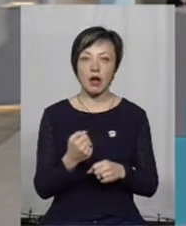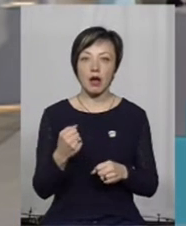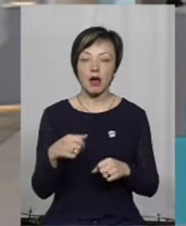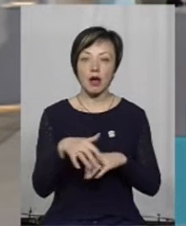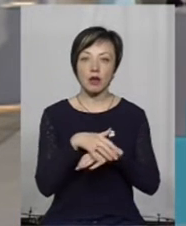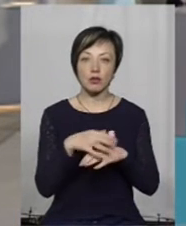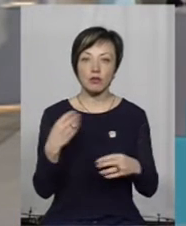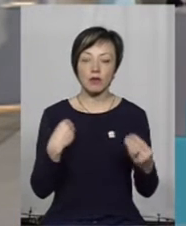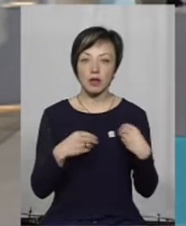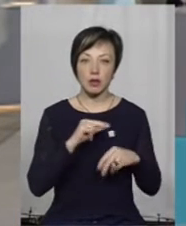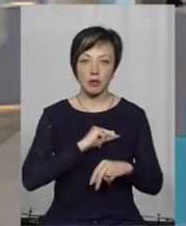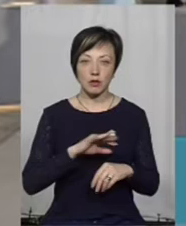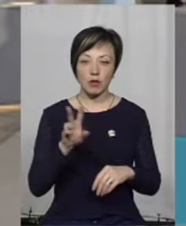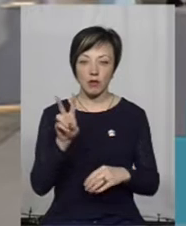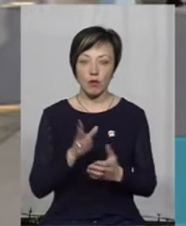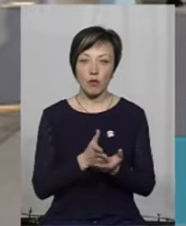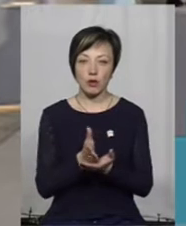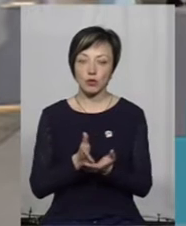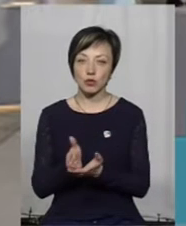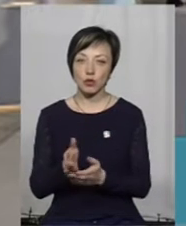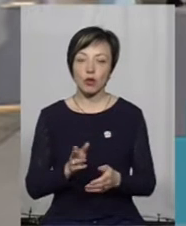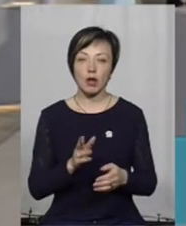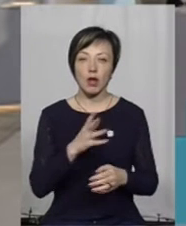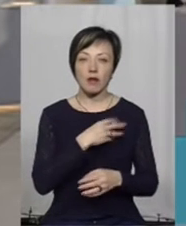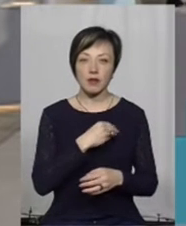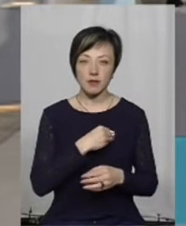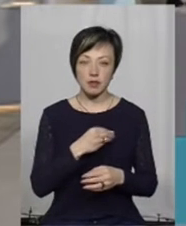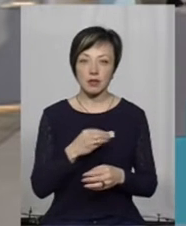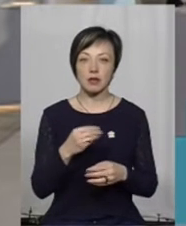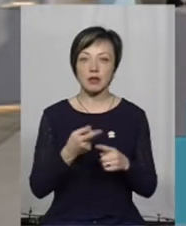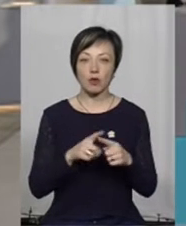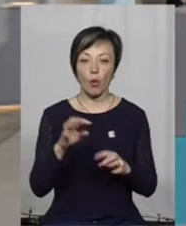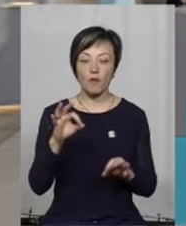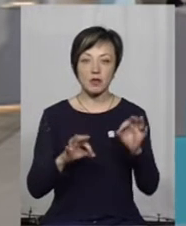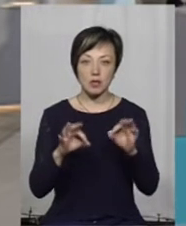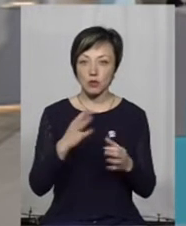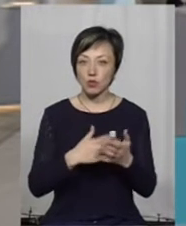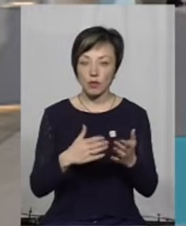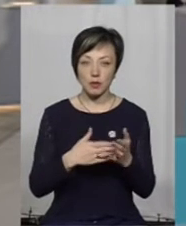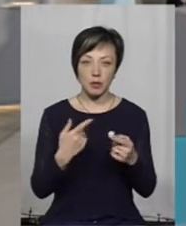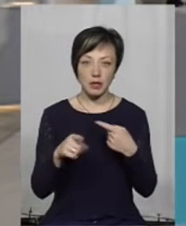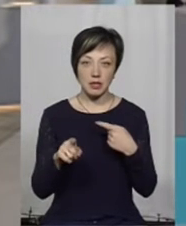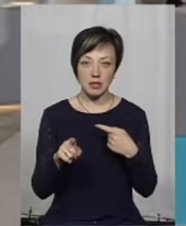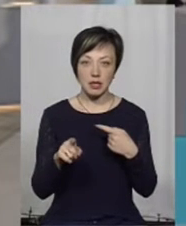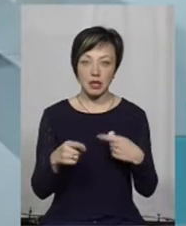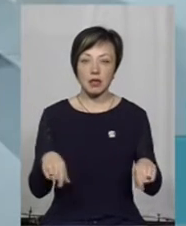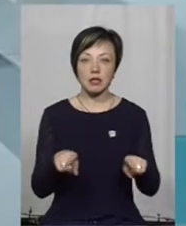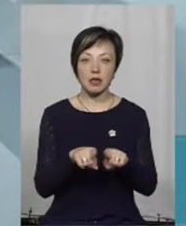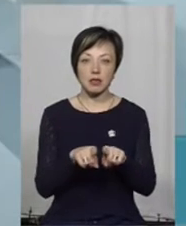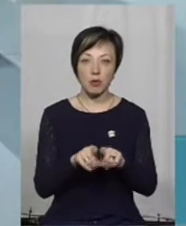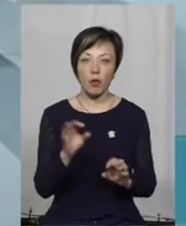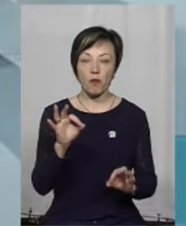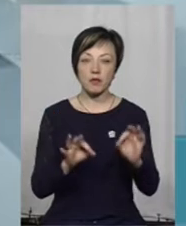працює. Відповідно, на двох маршрутах, які обслуговують Львівське шосе, вже коефіцієнт зовсім різний. Так же